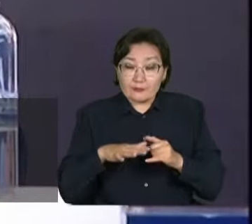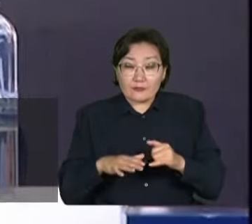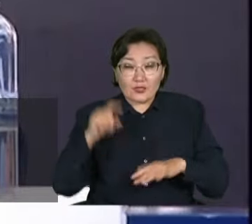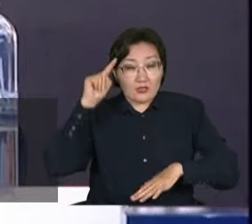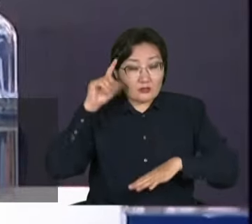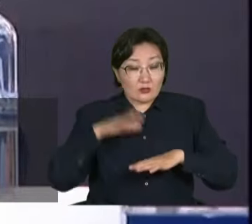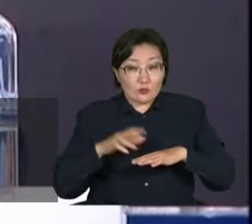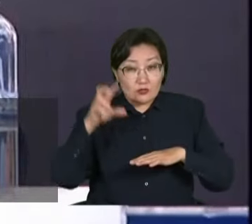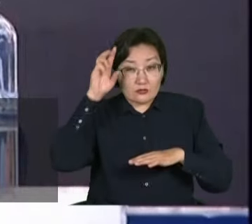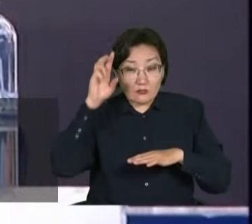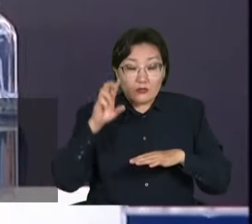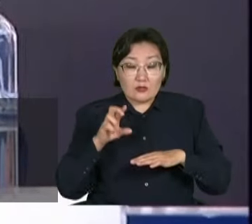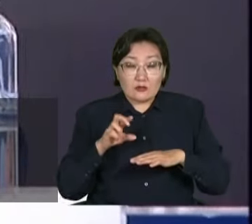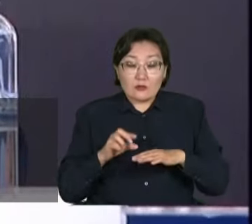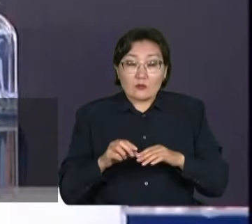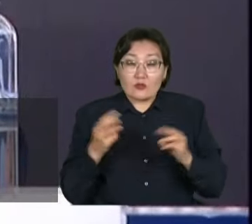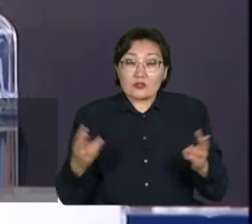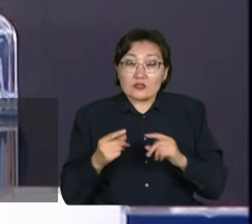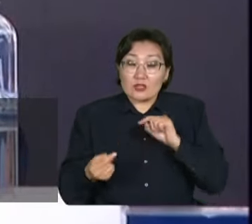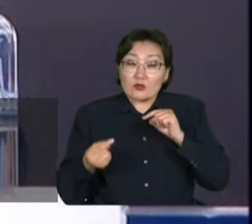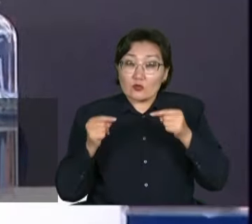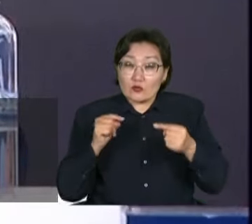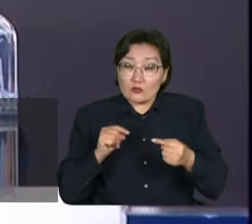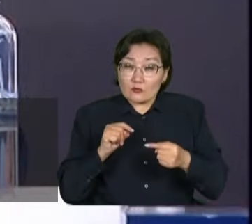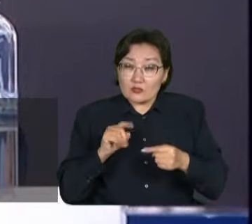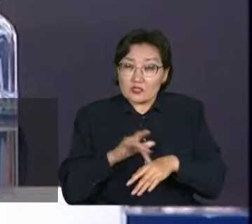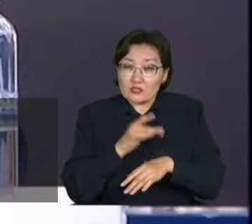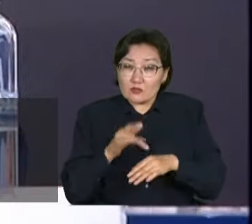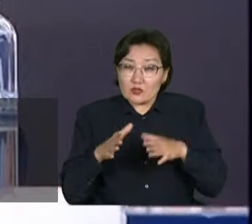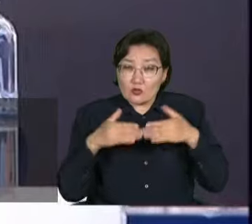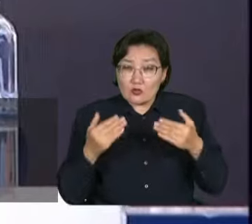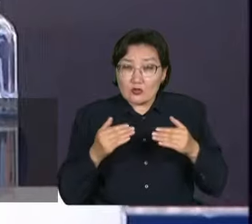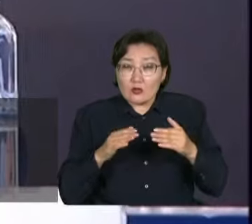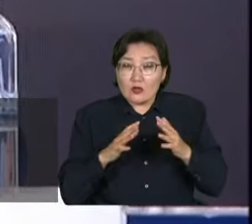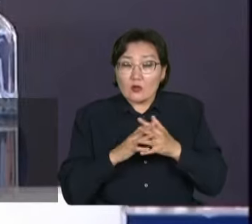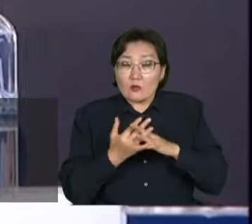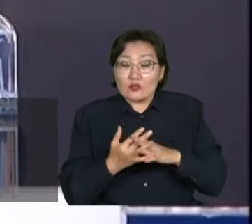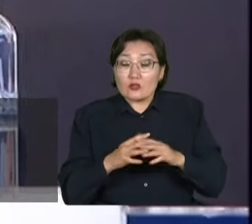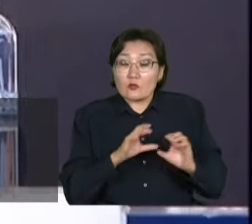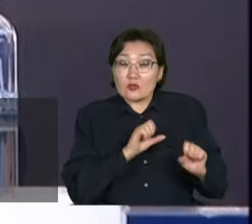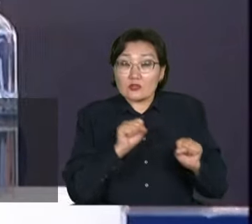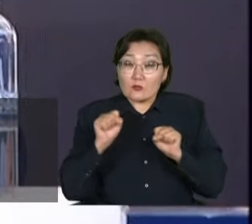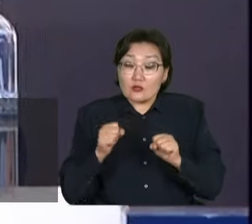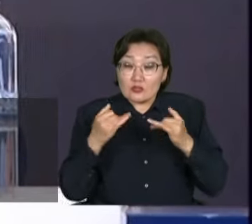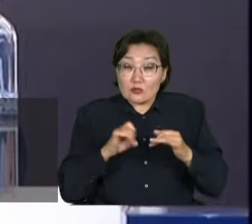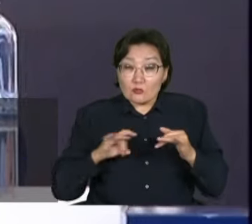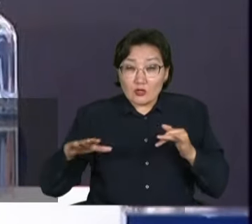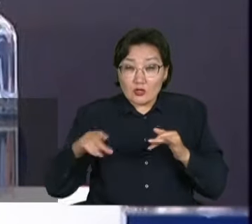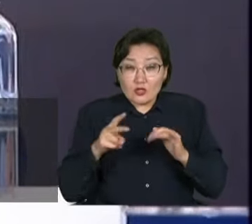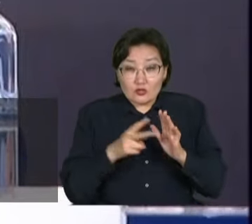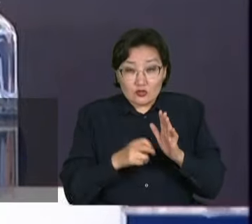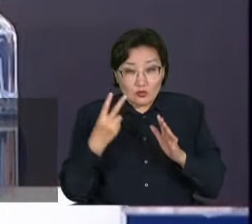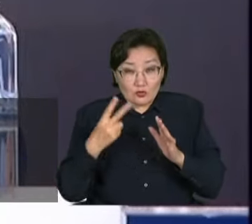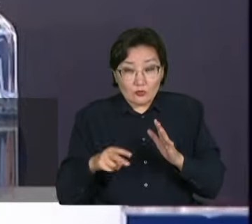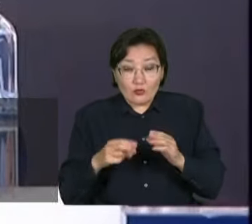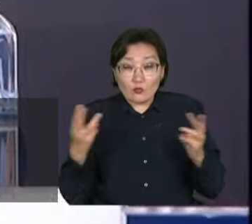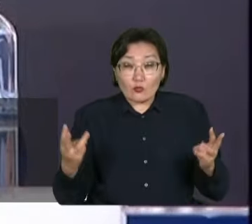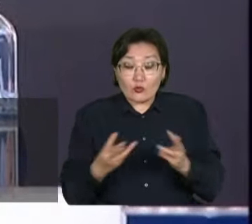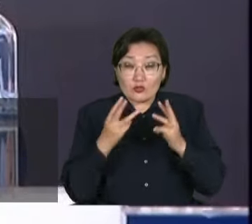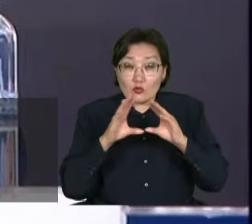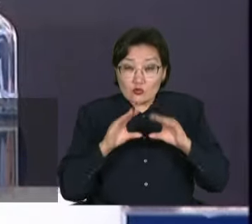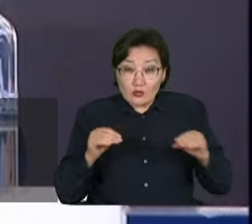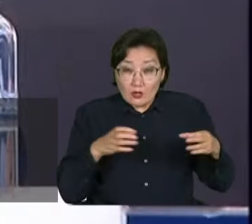Әкімдіктер мемлекеттік өртке қарсы қызметі жоқ елді мекендерді қорғау үшін бүгінгі таңда республикалық 720 өрт сөндіру бекеті